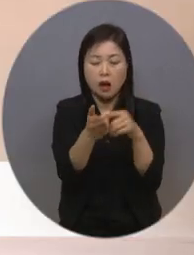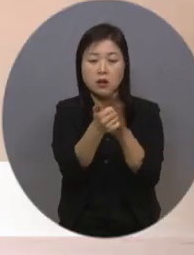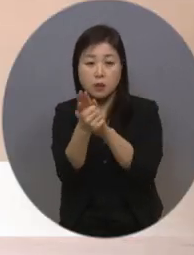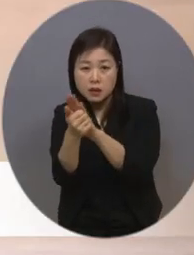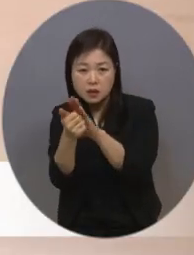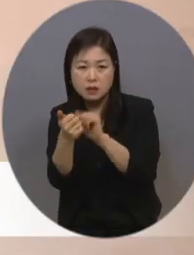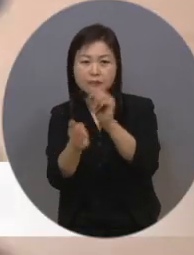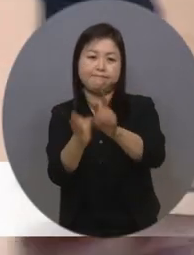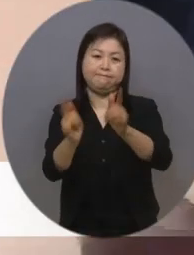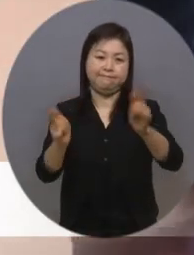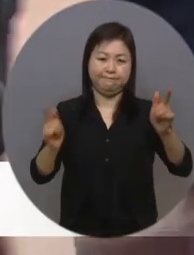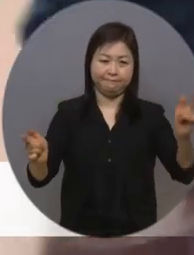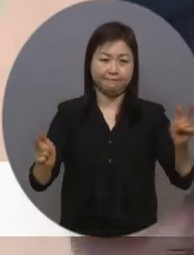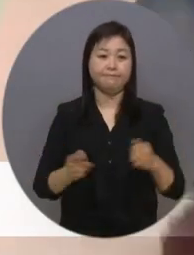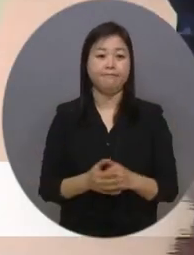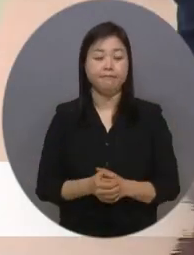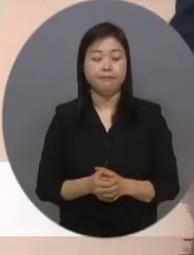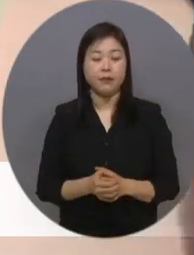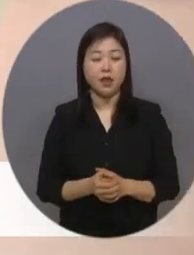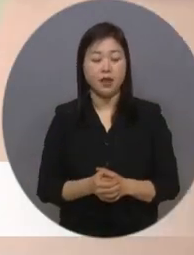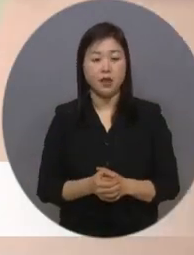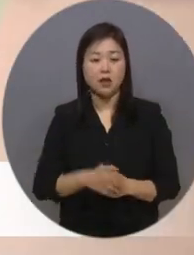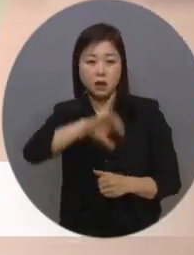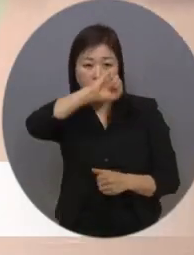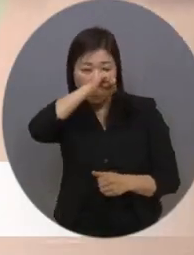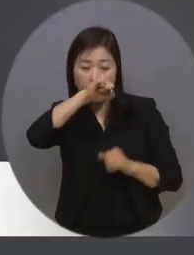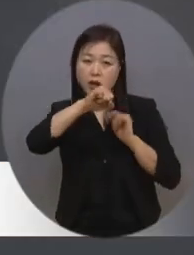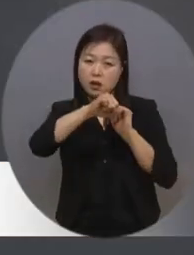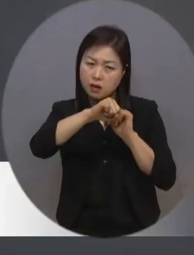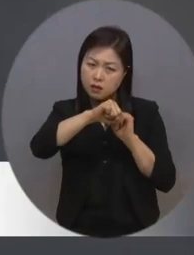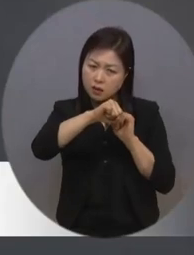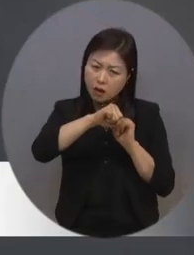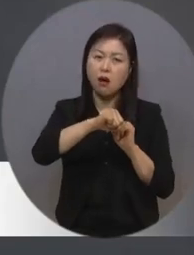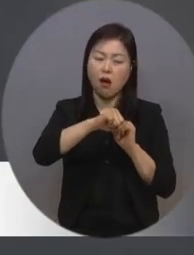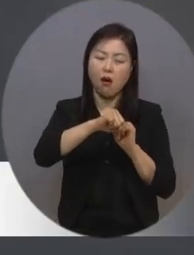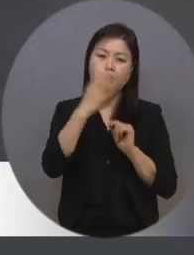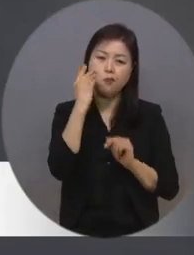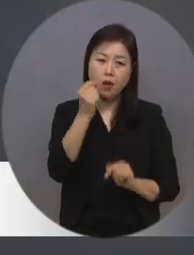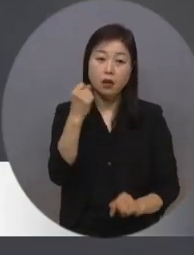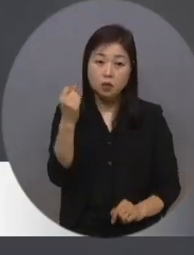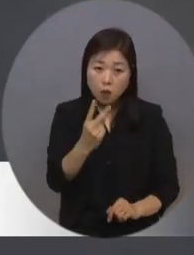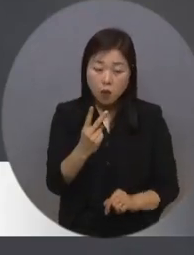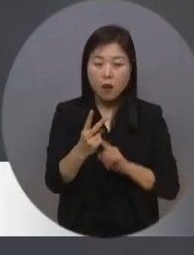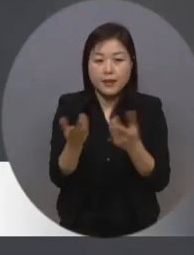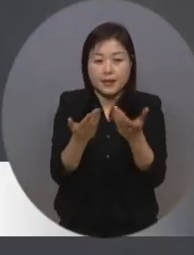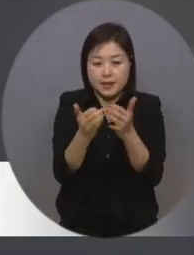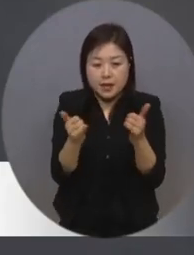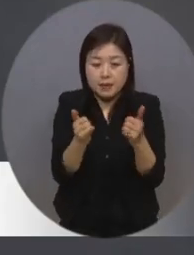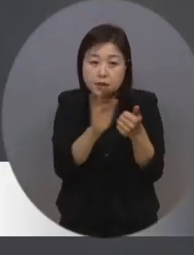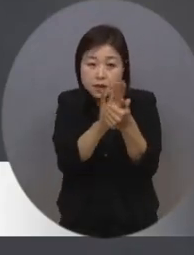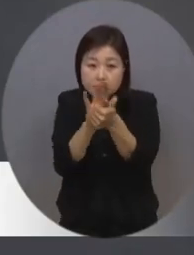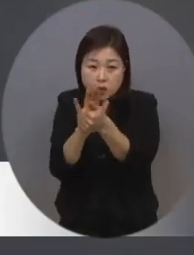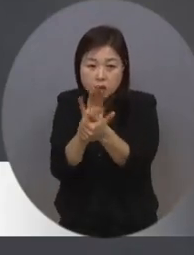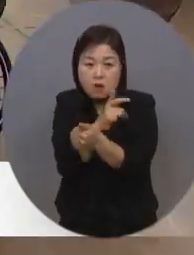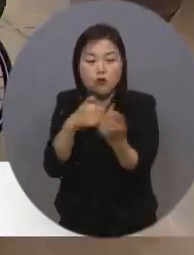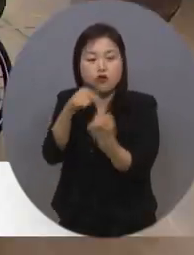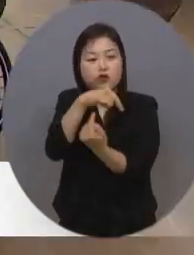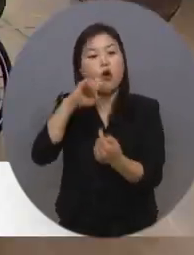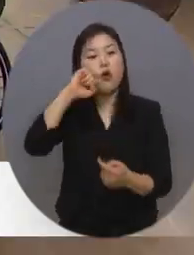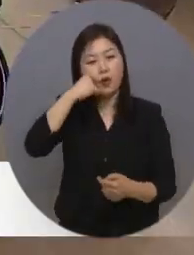수준은 센터마다 격차가 있어 재정 건전성과 종사자 처우 개선 등 여러 운영의 어려움이